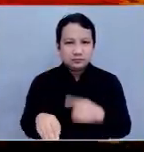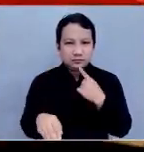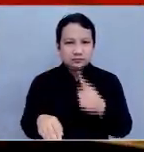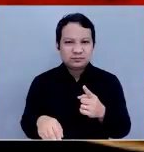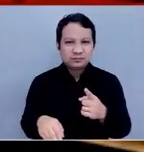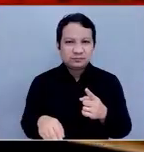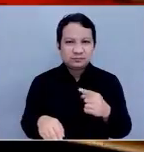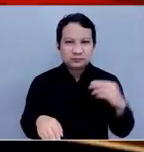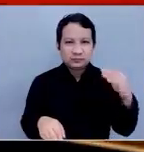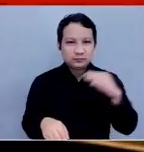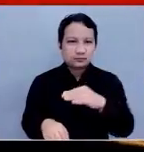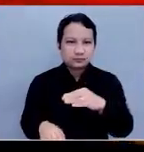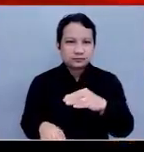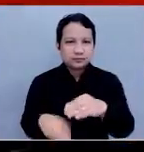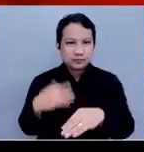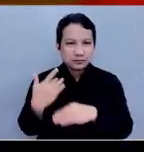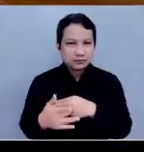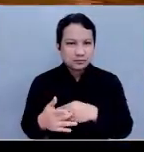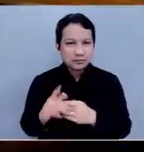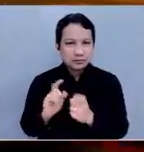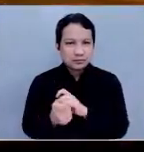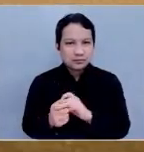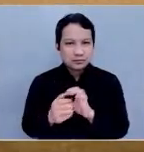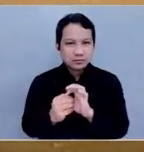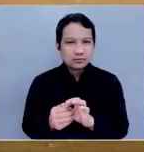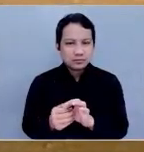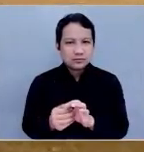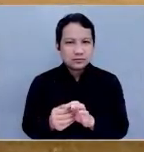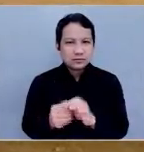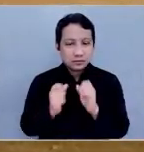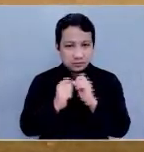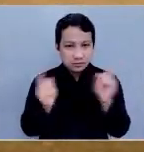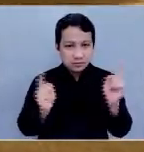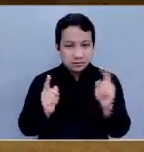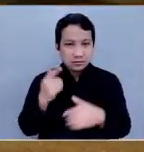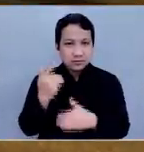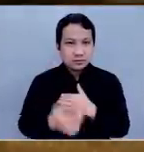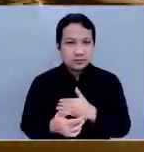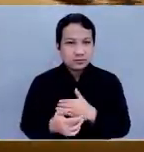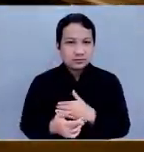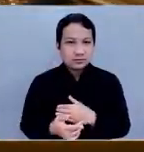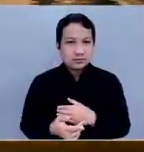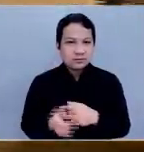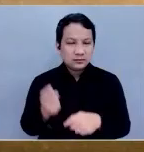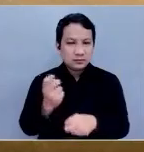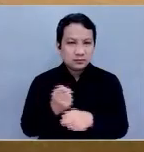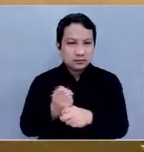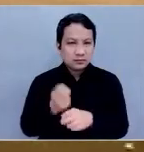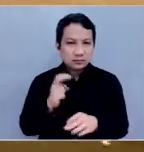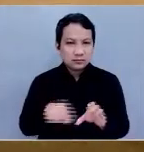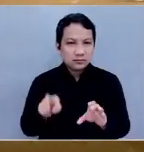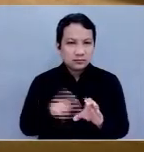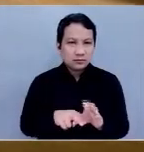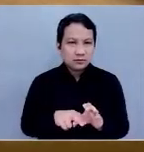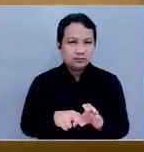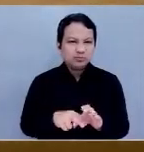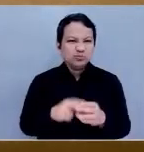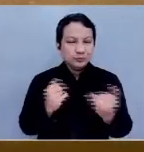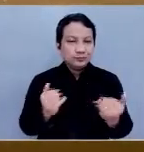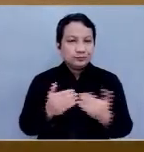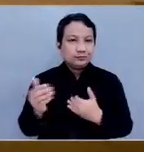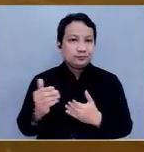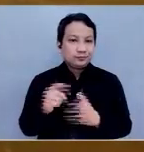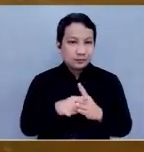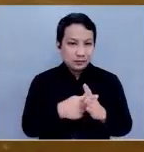strike daw, sila na lang ang nag-a-adjust. Gumigising na lang daw sila ng maaga para di mahirapang sumakay ng jeep. Ngayong araw kasi ang simula